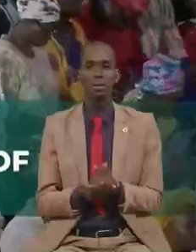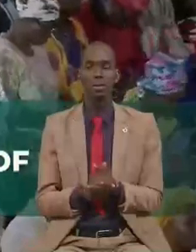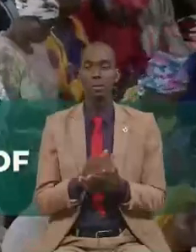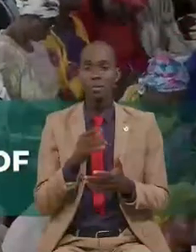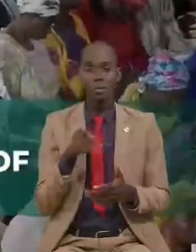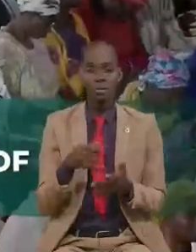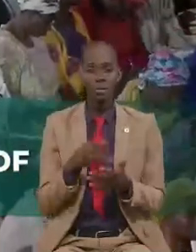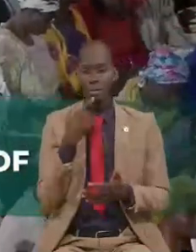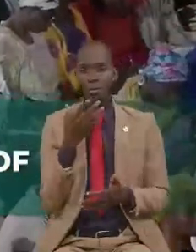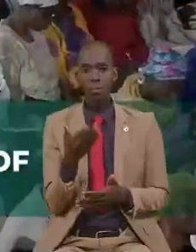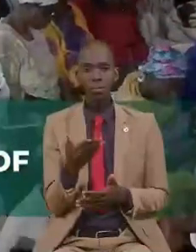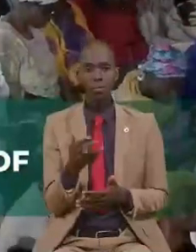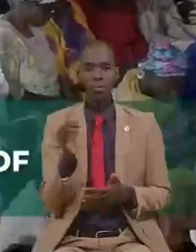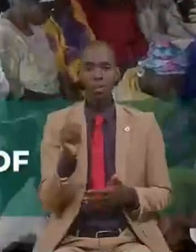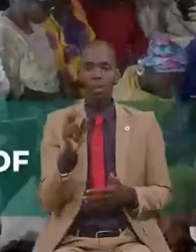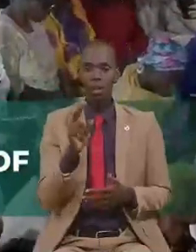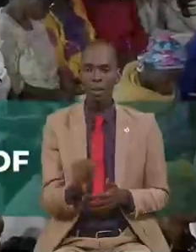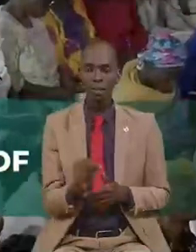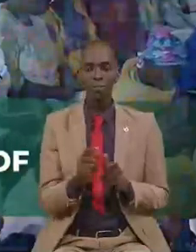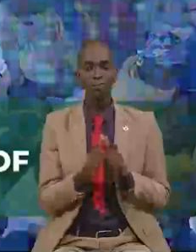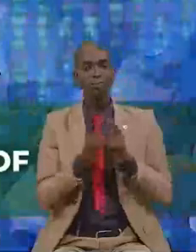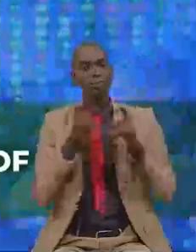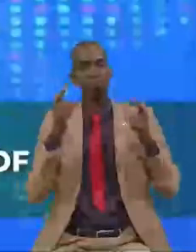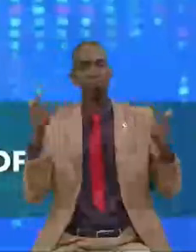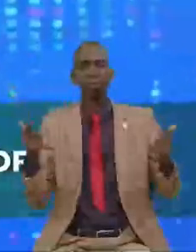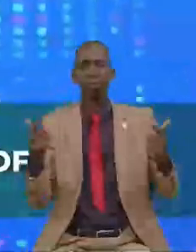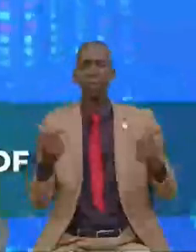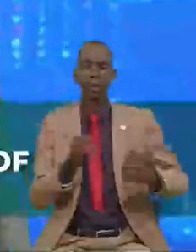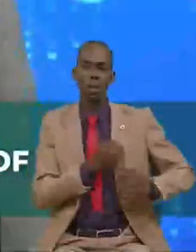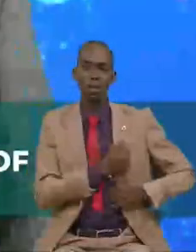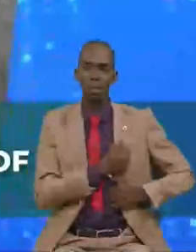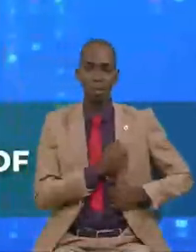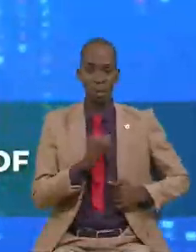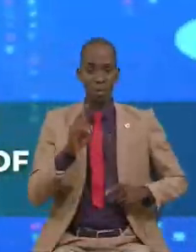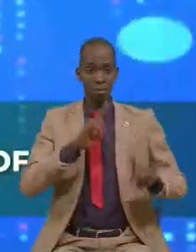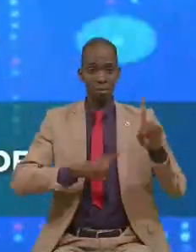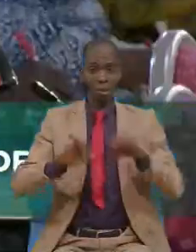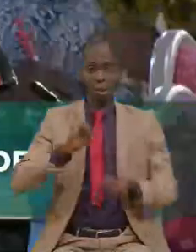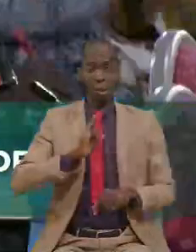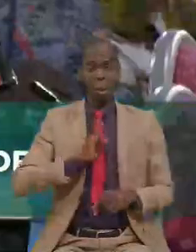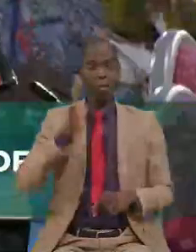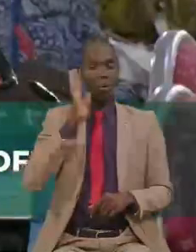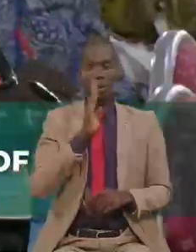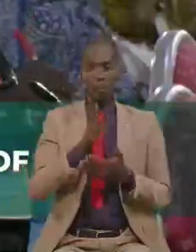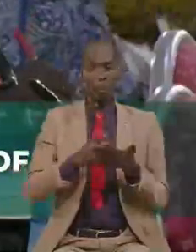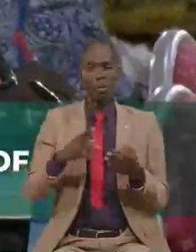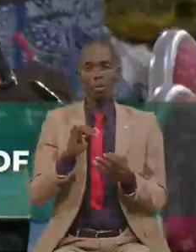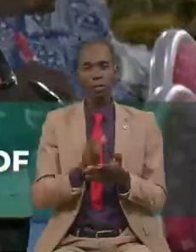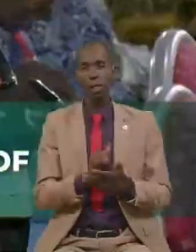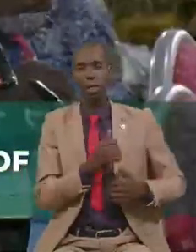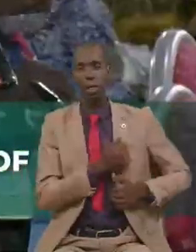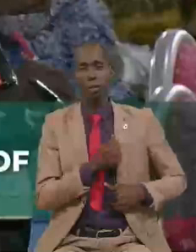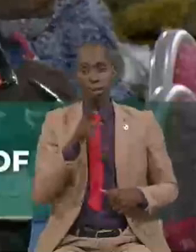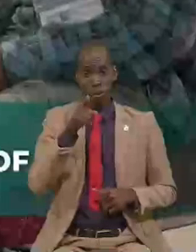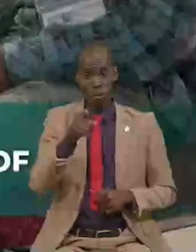Aidez une très grande armée. Je ferai partie de cette armée. Tu feras partie de cette